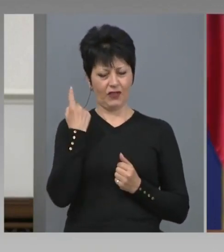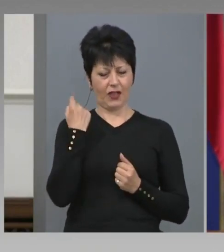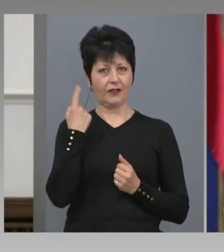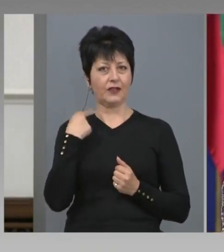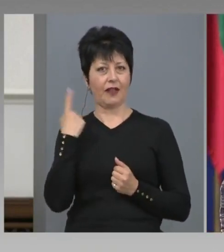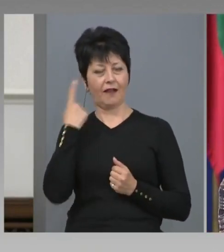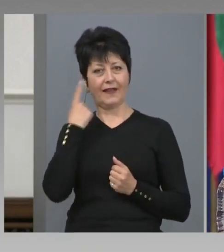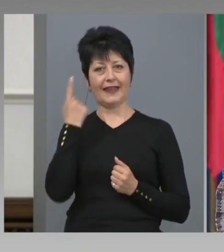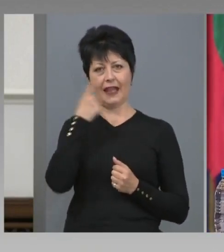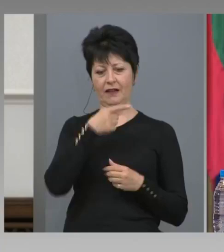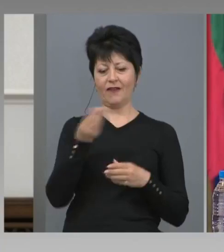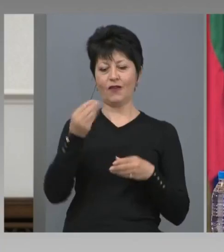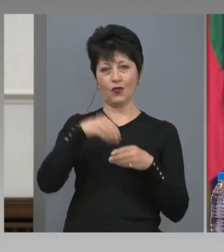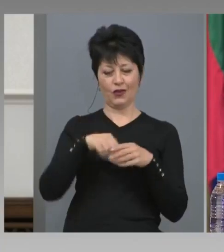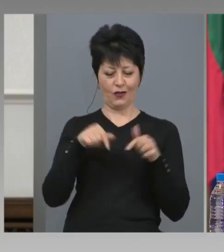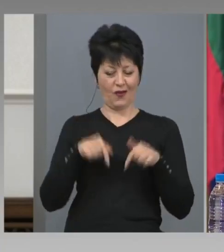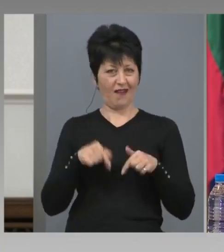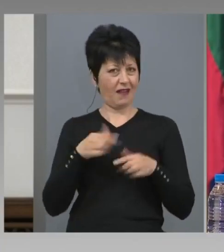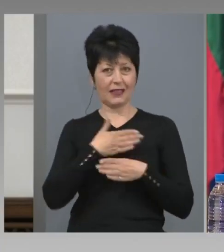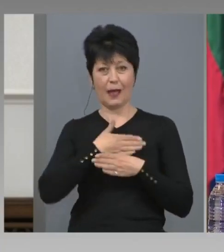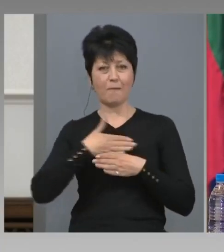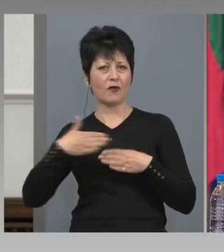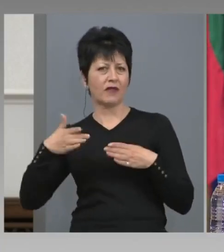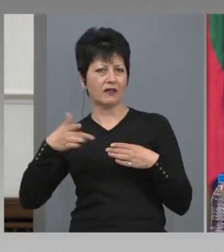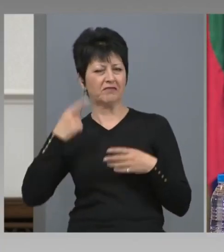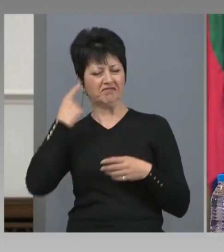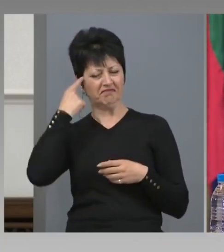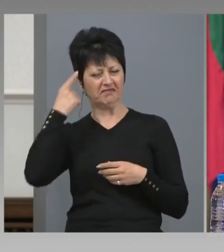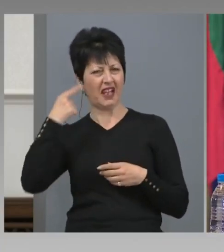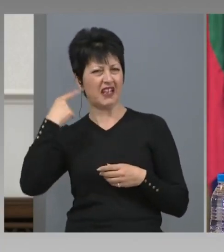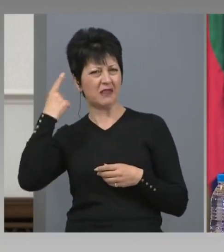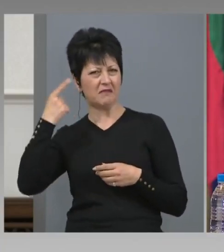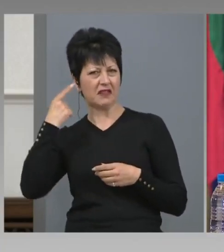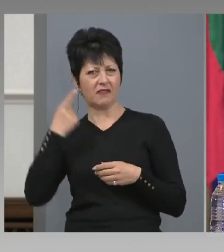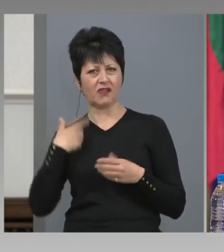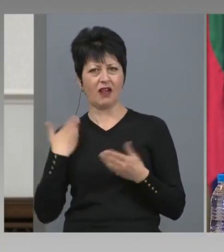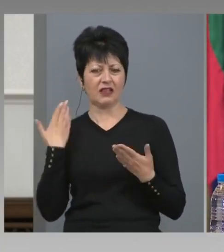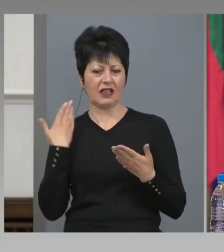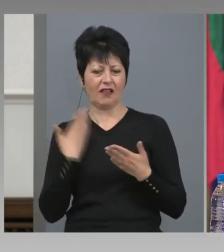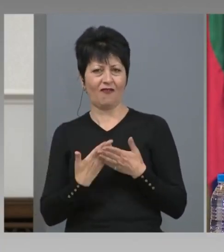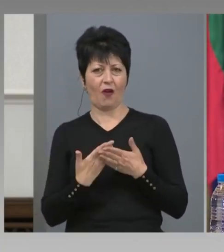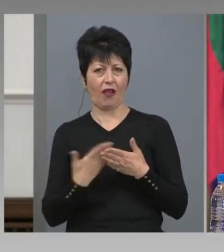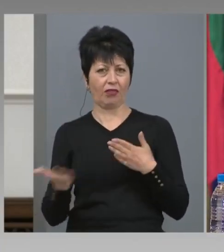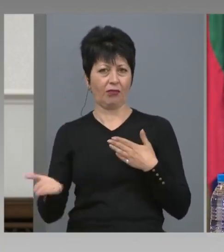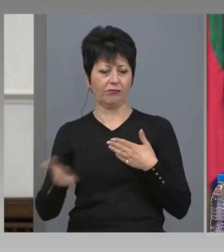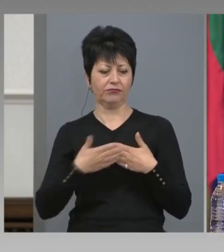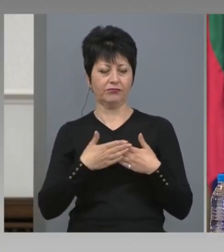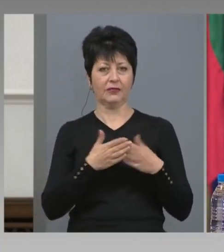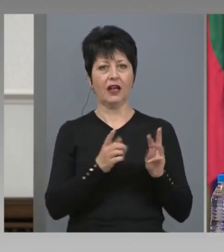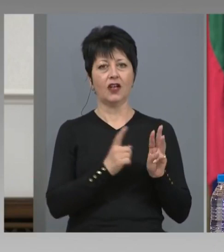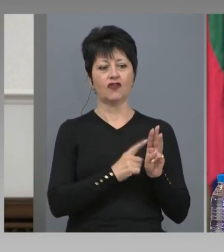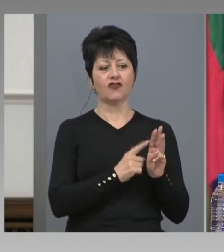ден. Включително и днеска продължават с измислицата, че бил затворен щаба.